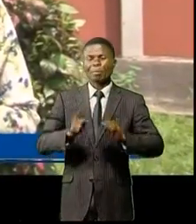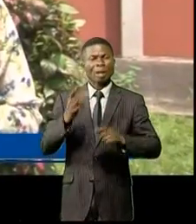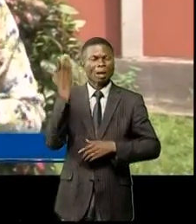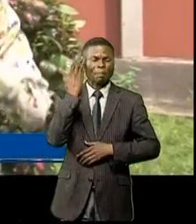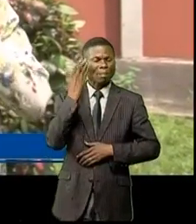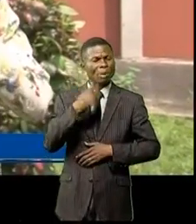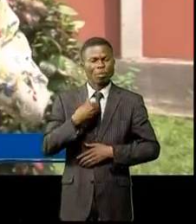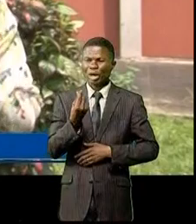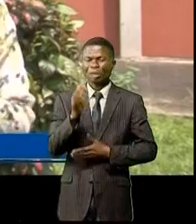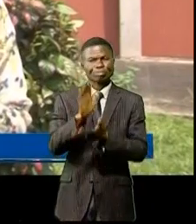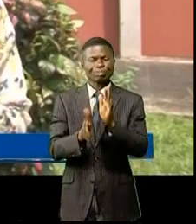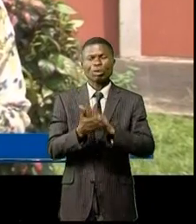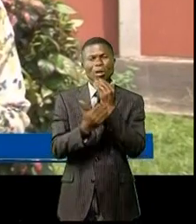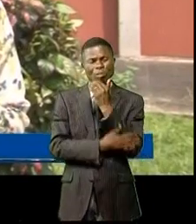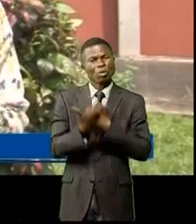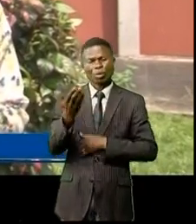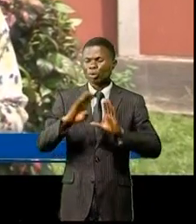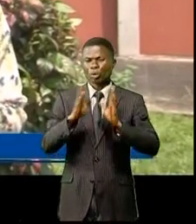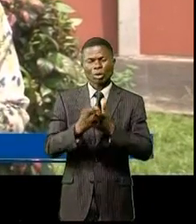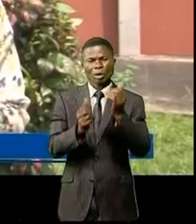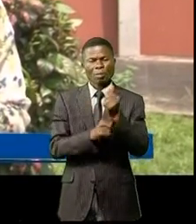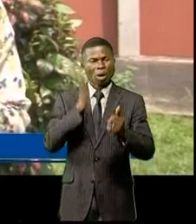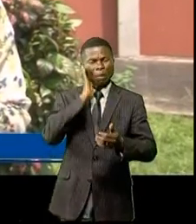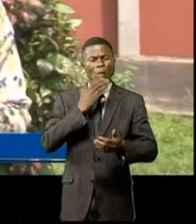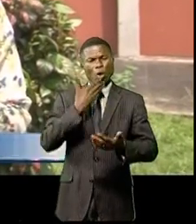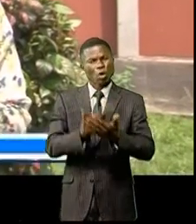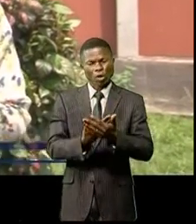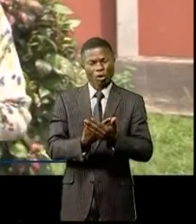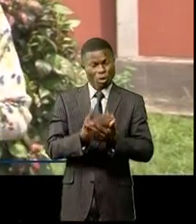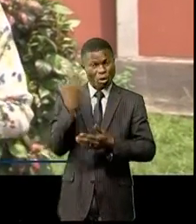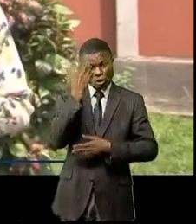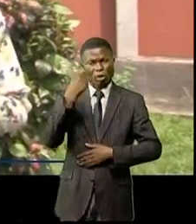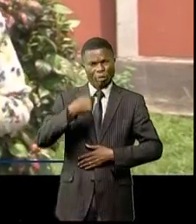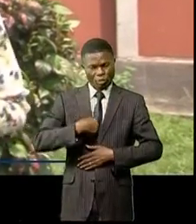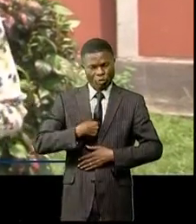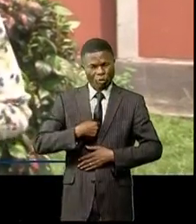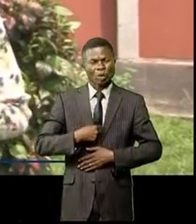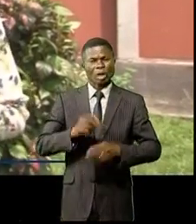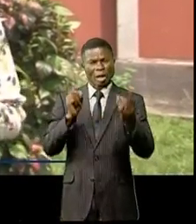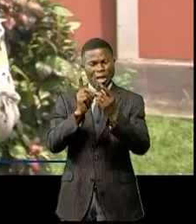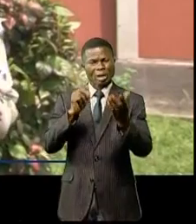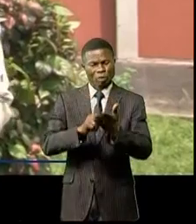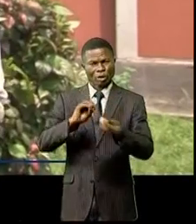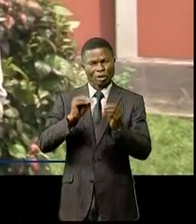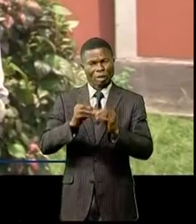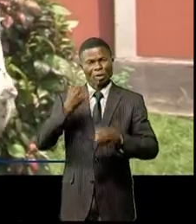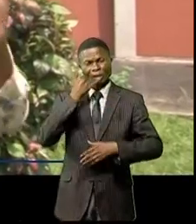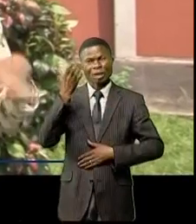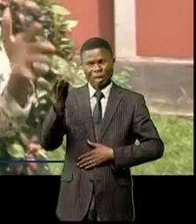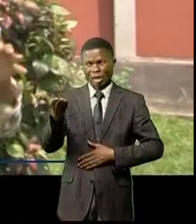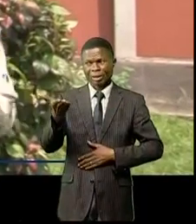pas de moyens. Je demande à toute personne de bonne volonté qui me suivra puisse nous contacter à travers le numéro